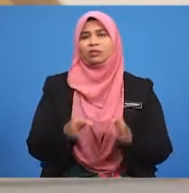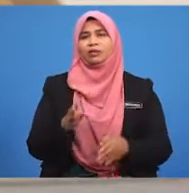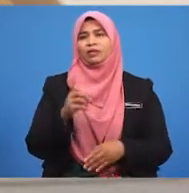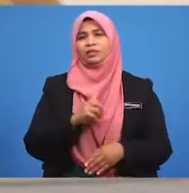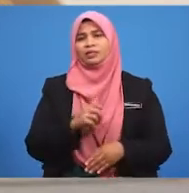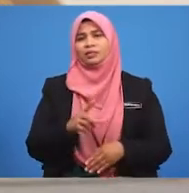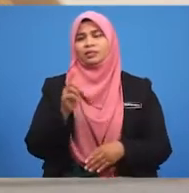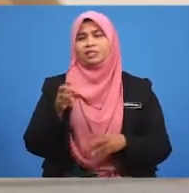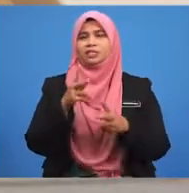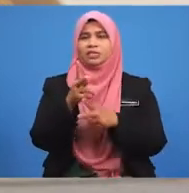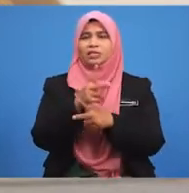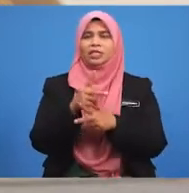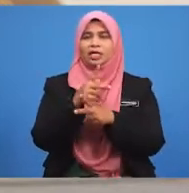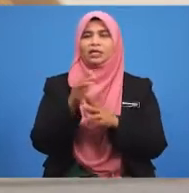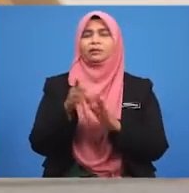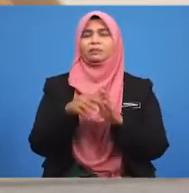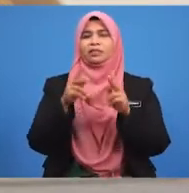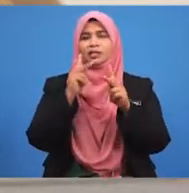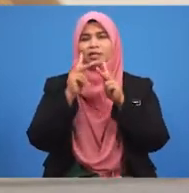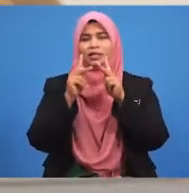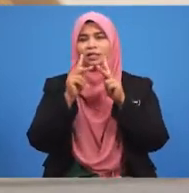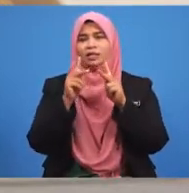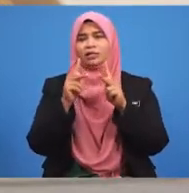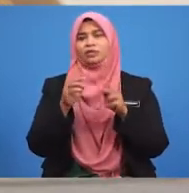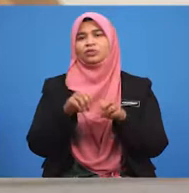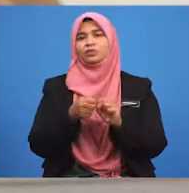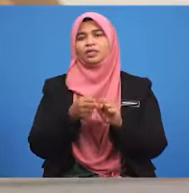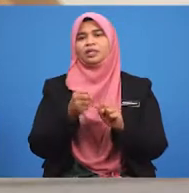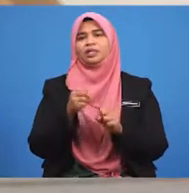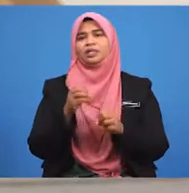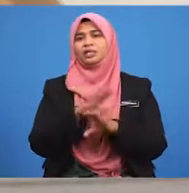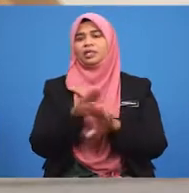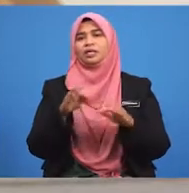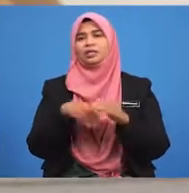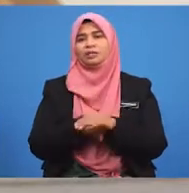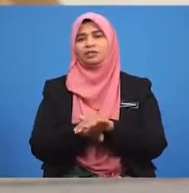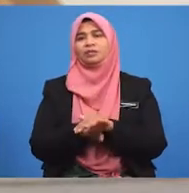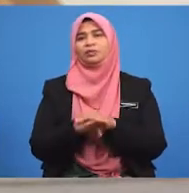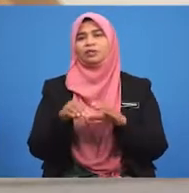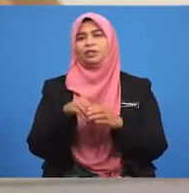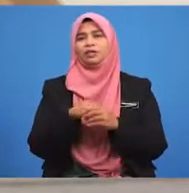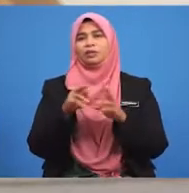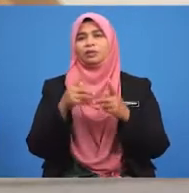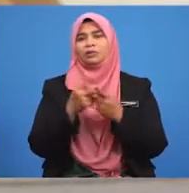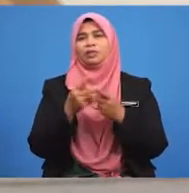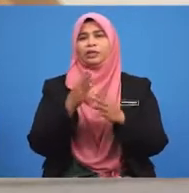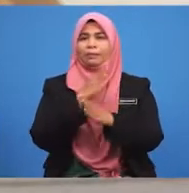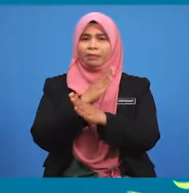menjaga perkataan dan ucapannya agar tidak terjebak dalam kategori golongan yang terbatal